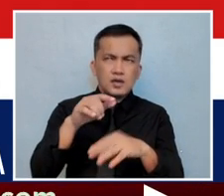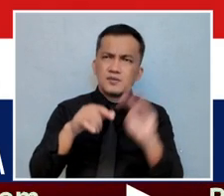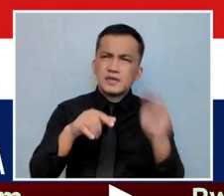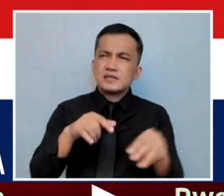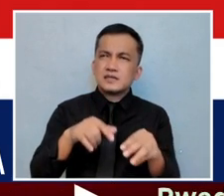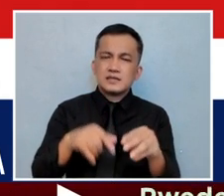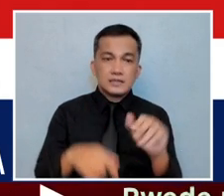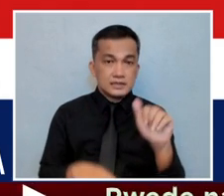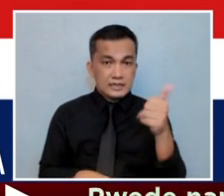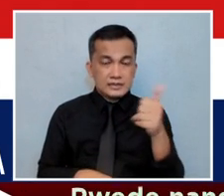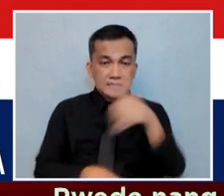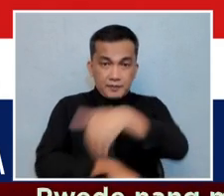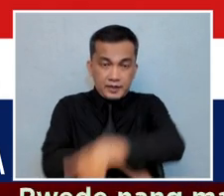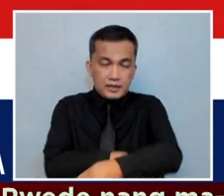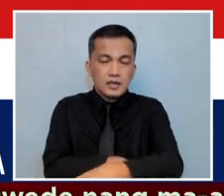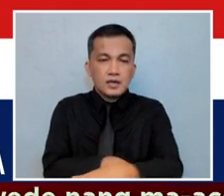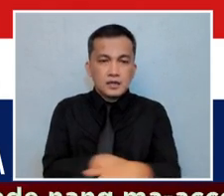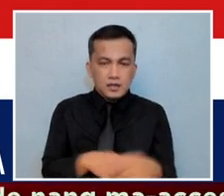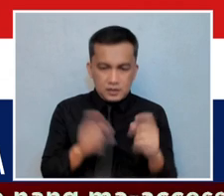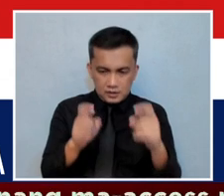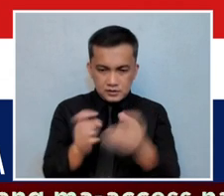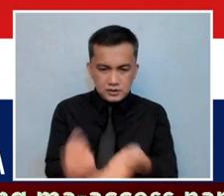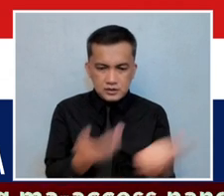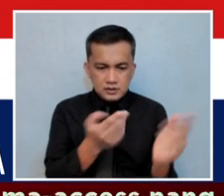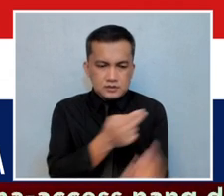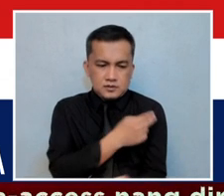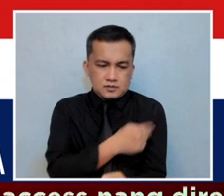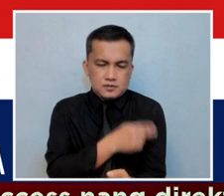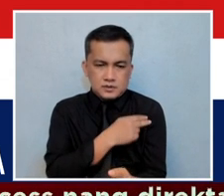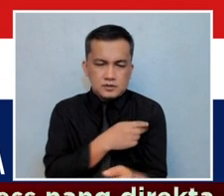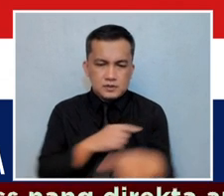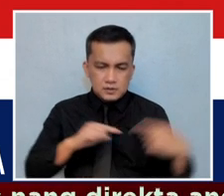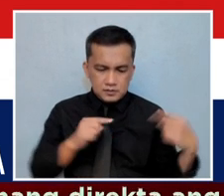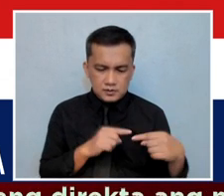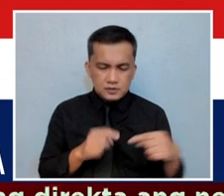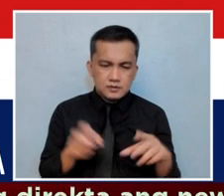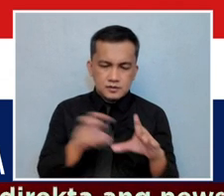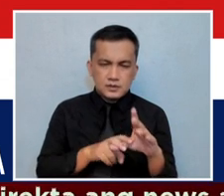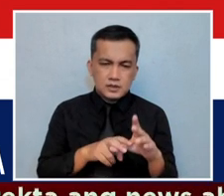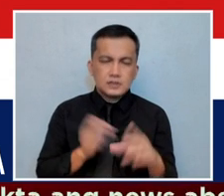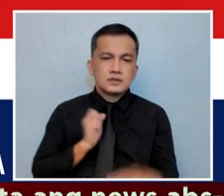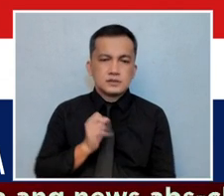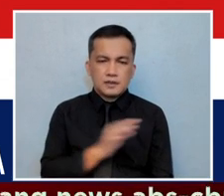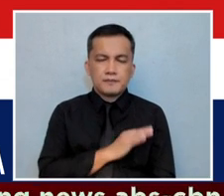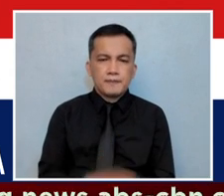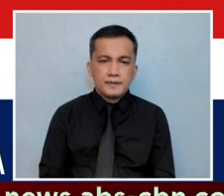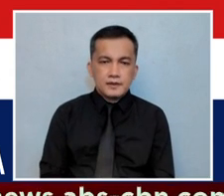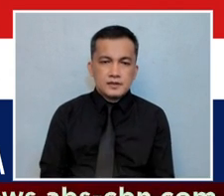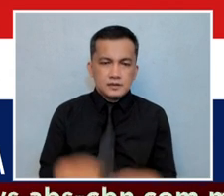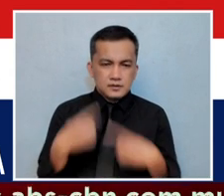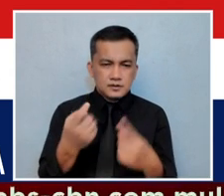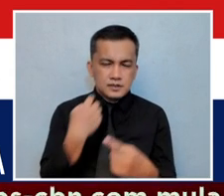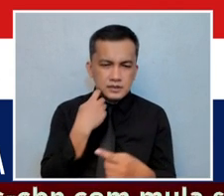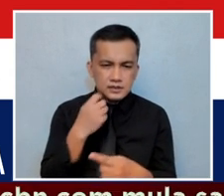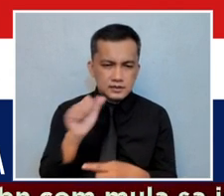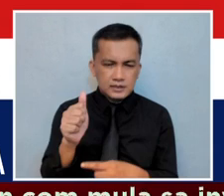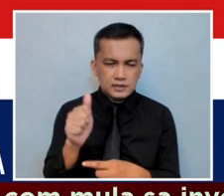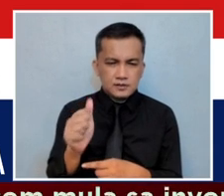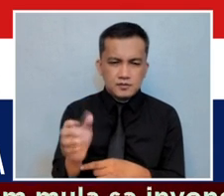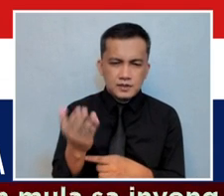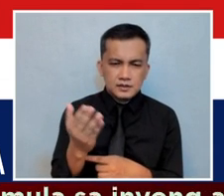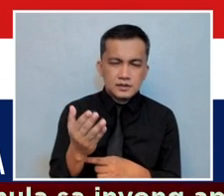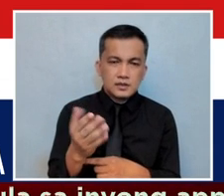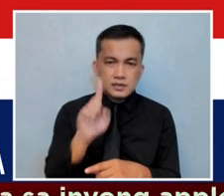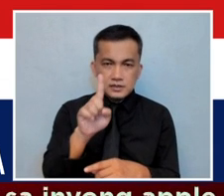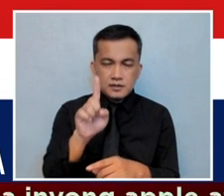10 kagabi ay agad na dinala sa ospital ang mga sugatang pasahero at crew. Hanggang kaninang alas 10 ng umaga, isang